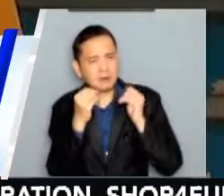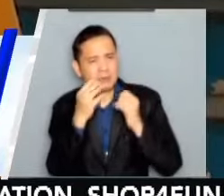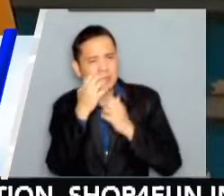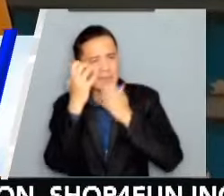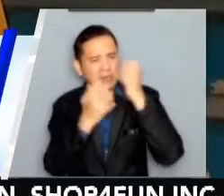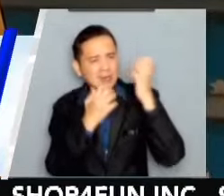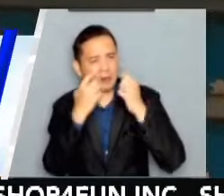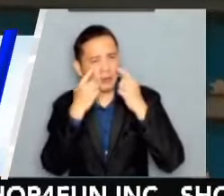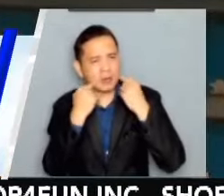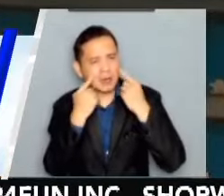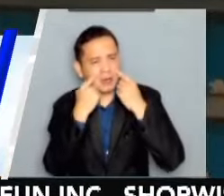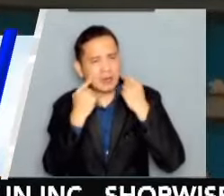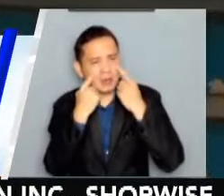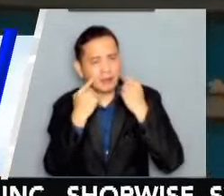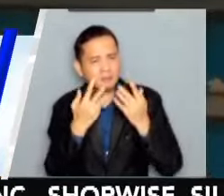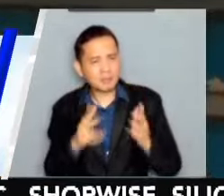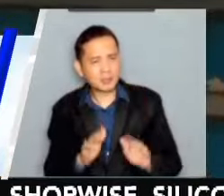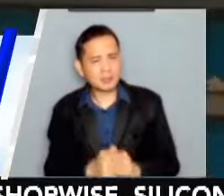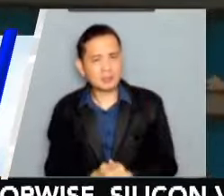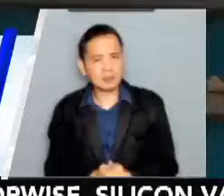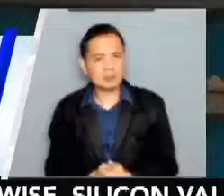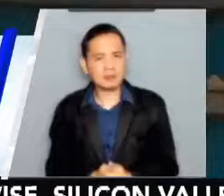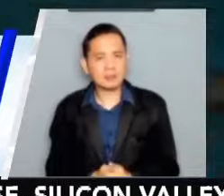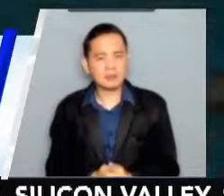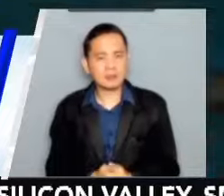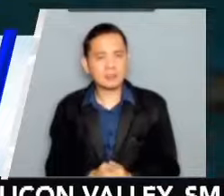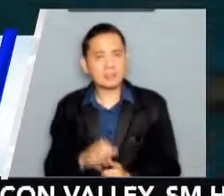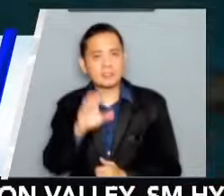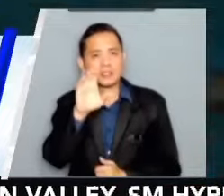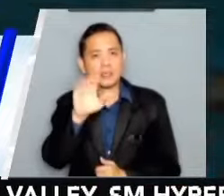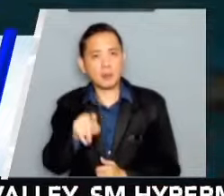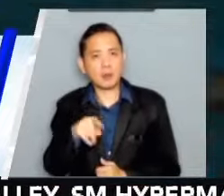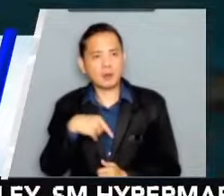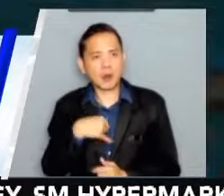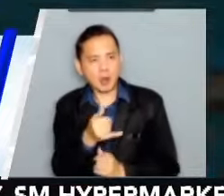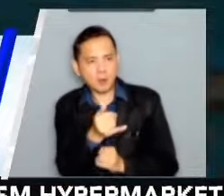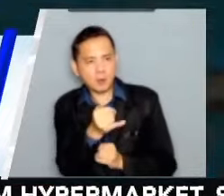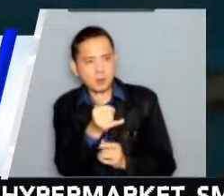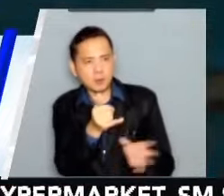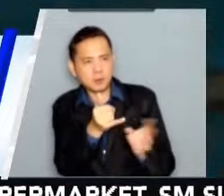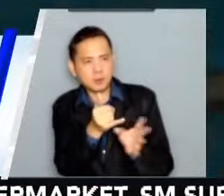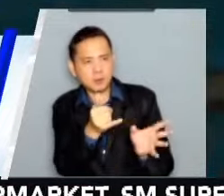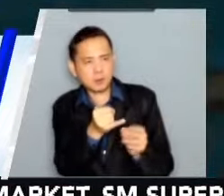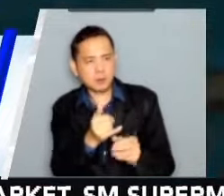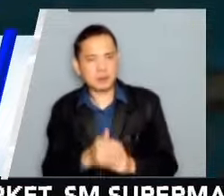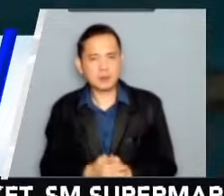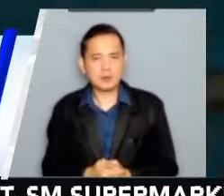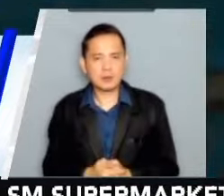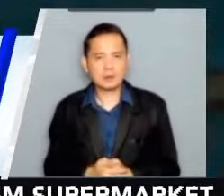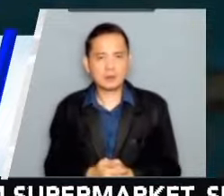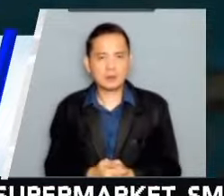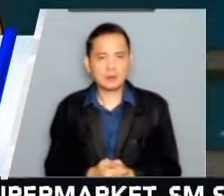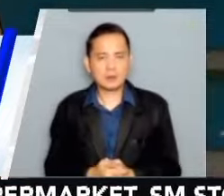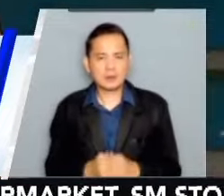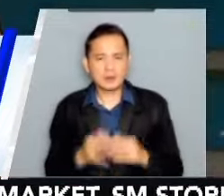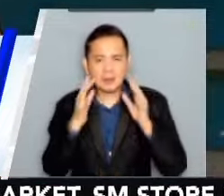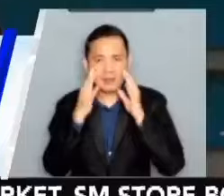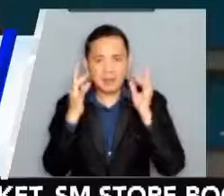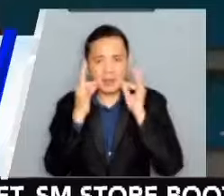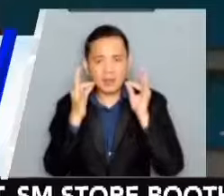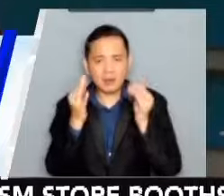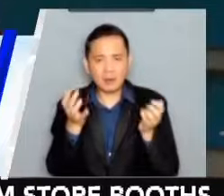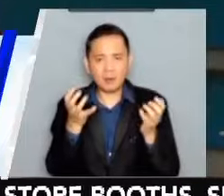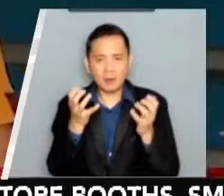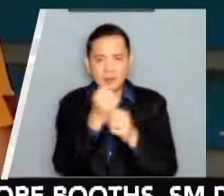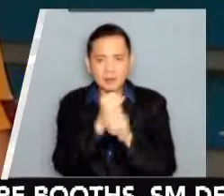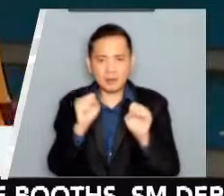po. Kaya dali-dali kong kinuha yung cellphone, binidyoan ko. Gusto ko pong puti kunin yung kuting, baka ako naman yung paluin niya. Tatlong camera